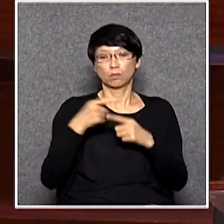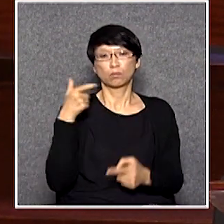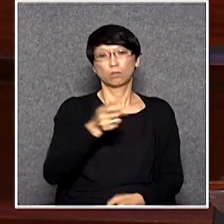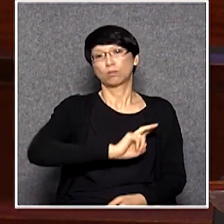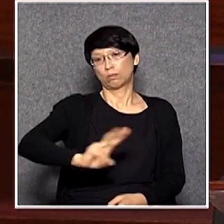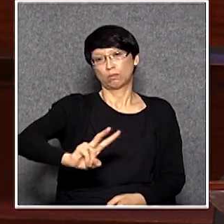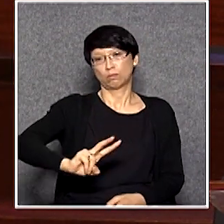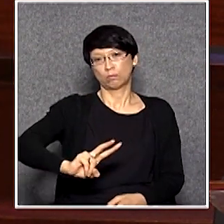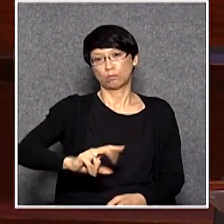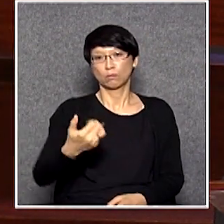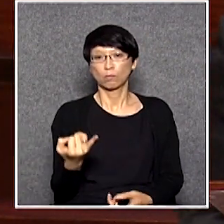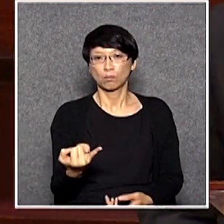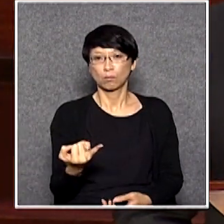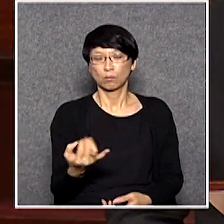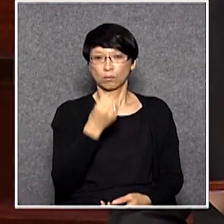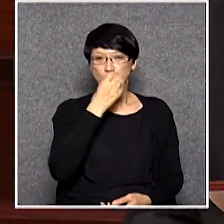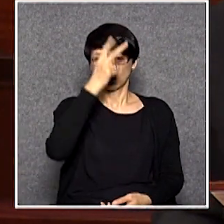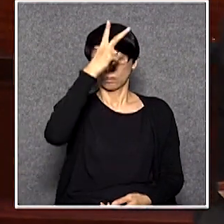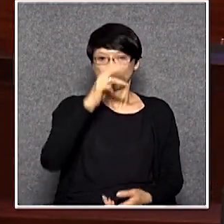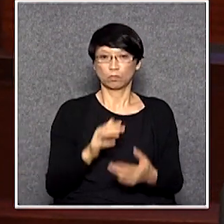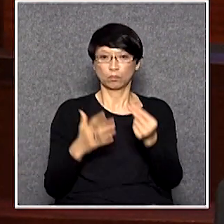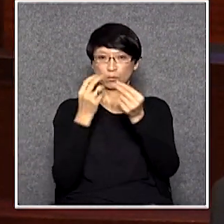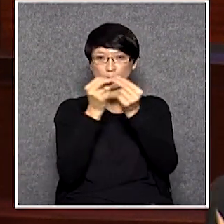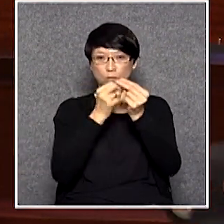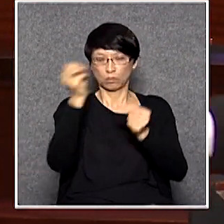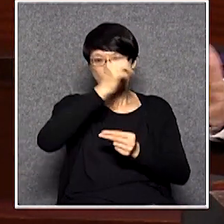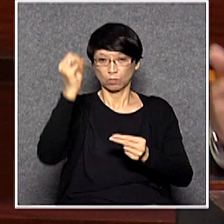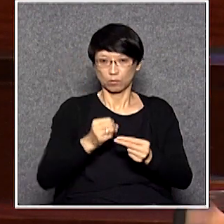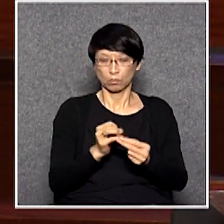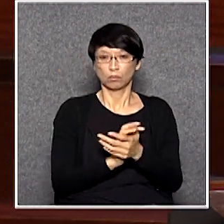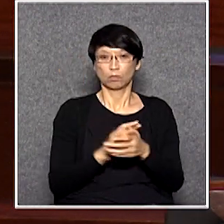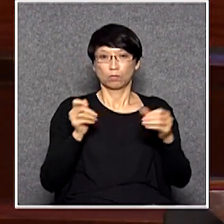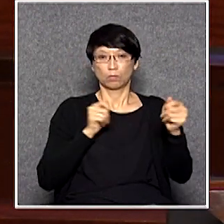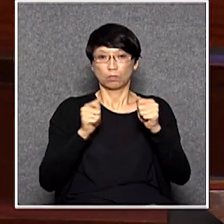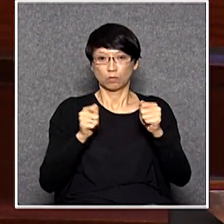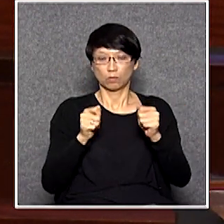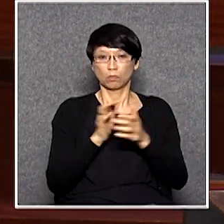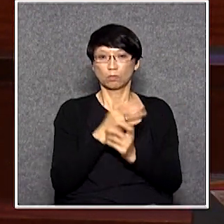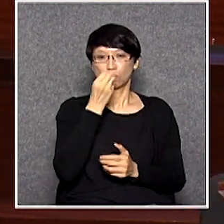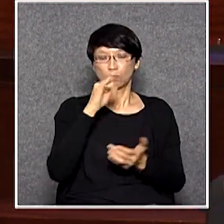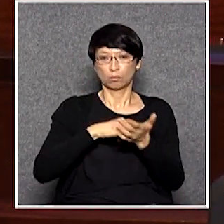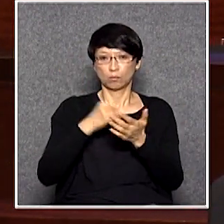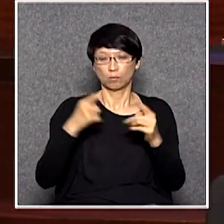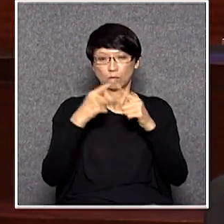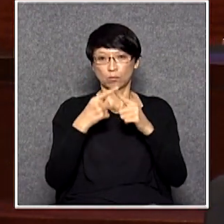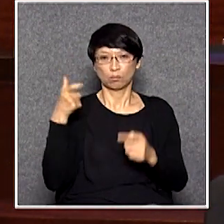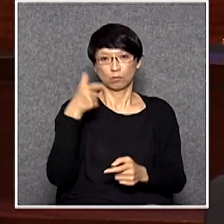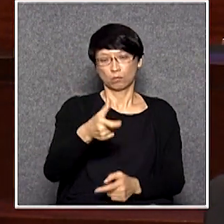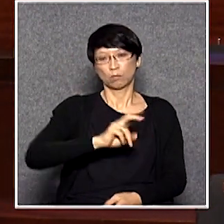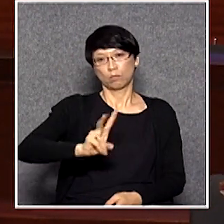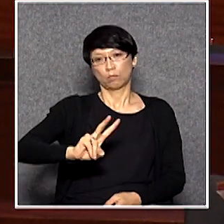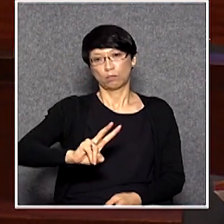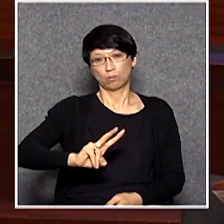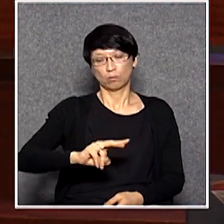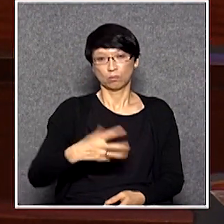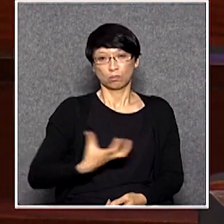嚇，特區政府佔70%嘅股份，唔係香港納税人有份埋單啊？係咪？咪最興人